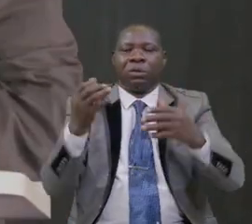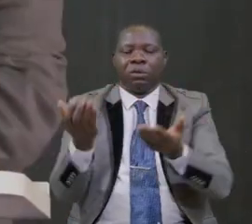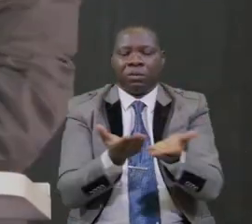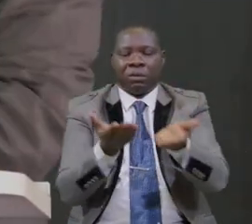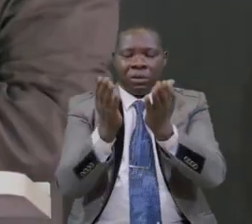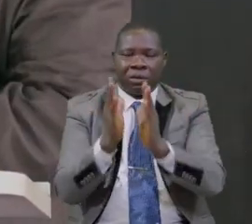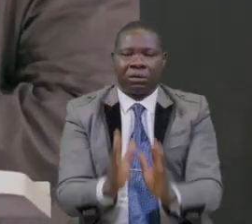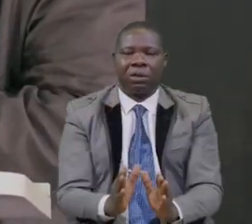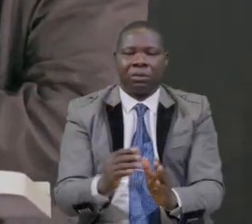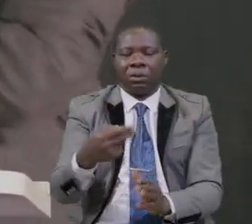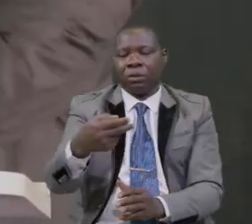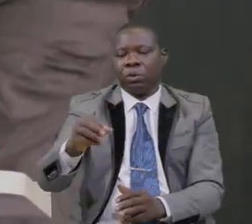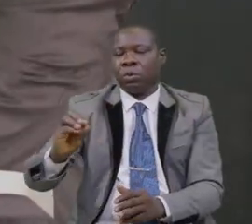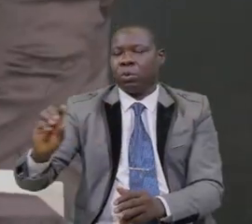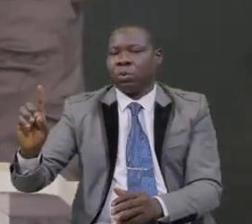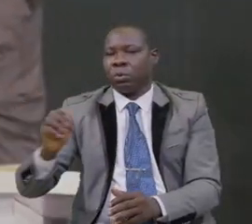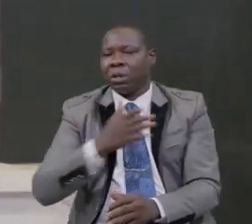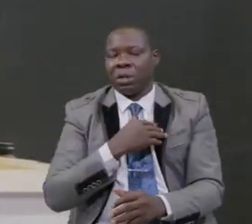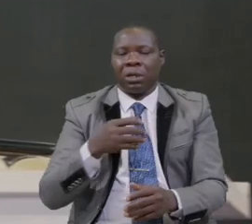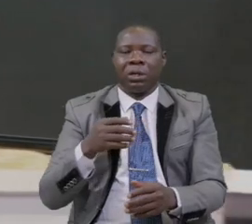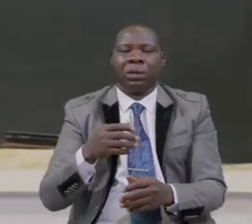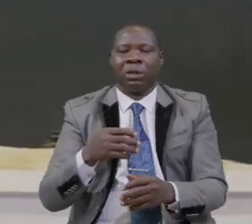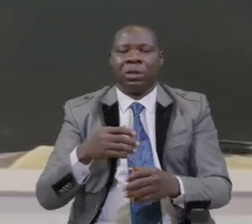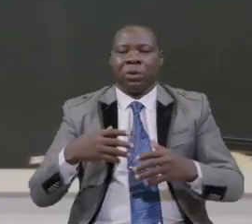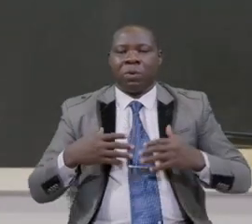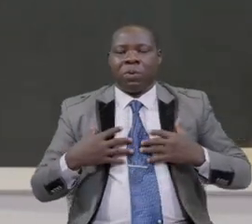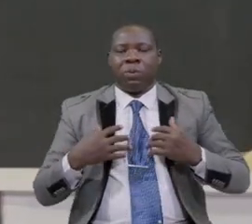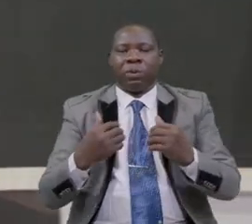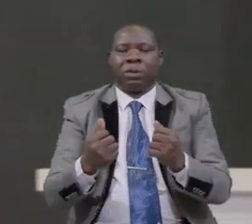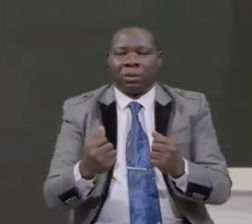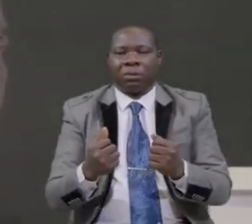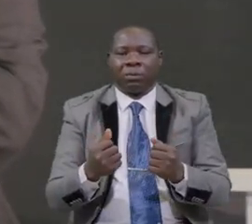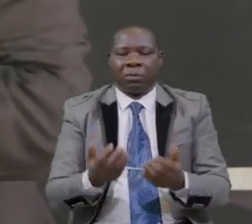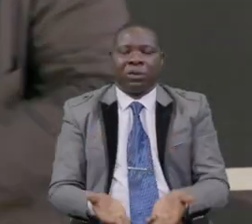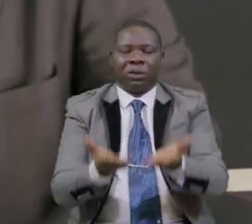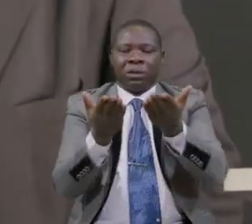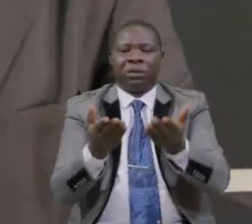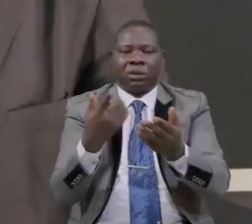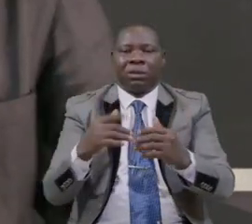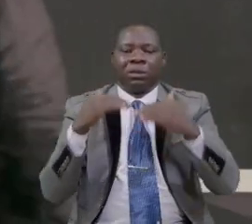Relever le standard dans le service pour le bien-être. Relever le standard.